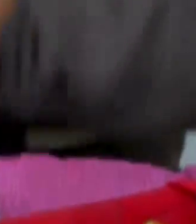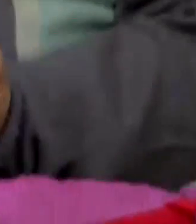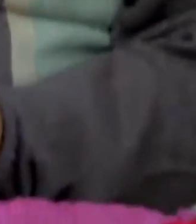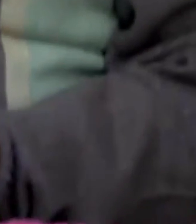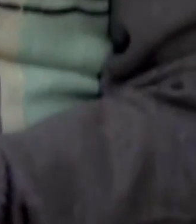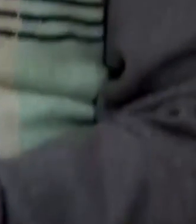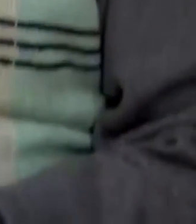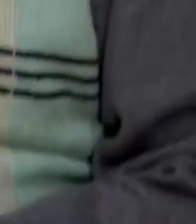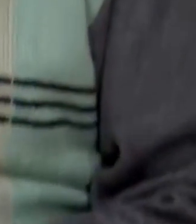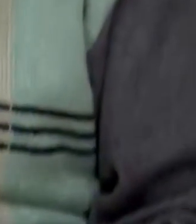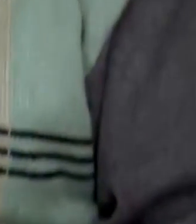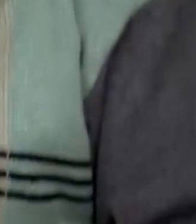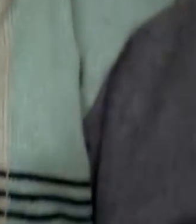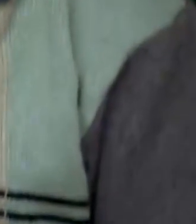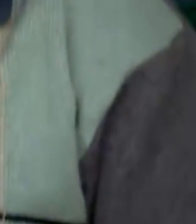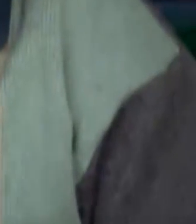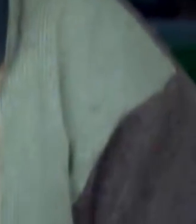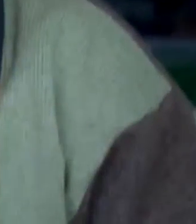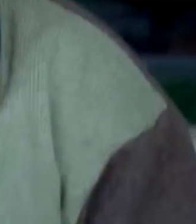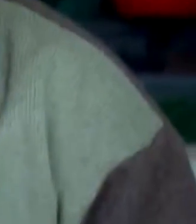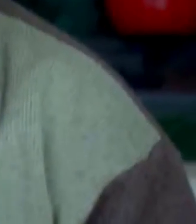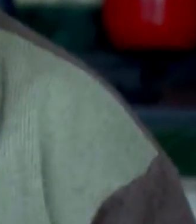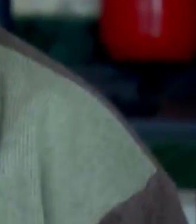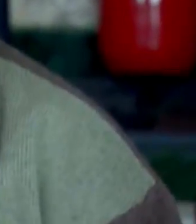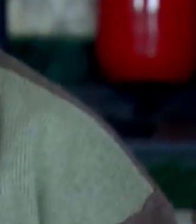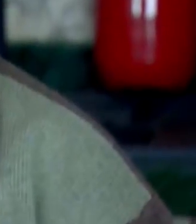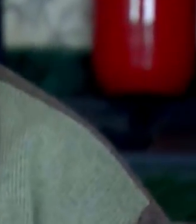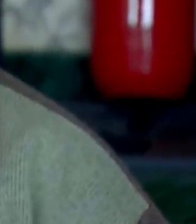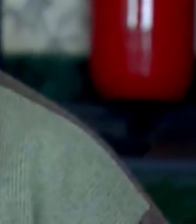masasında oturmuş, önünde bir tabak etli kuru fasulye.